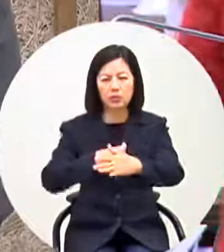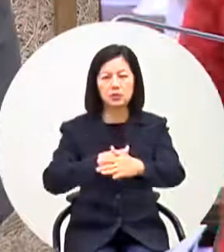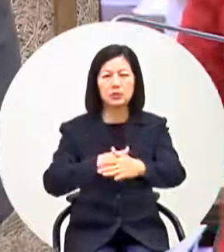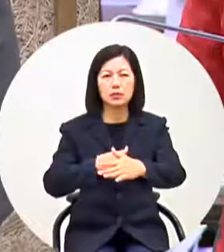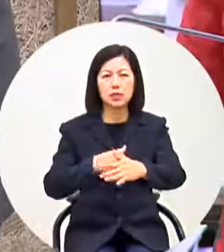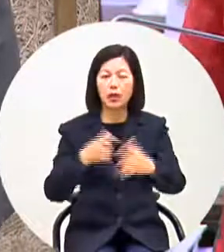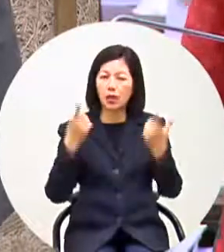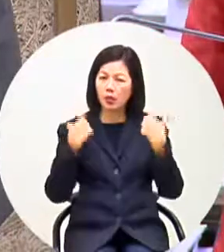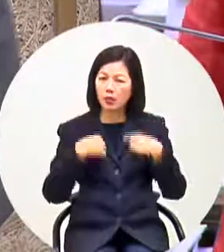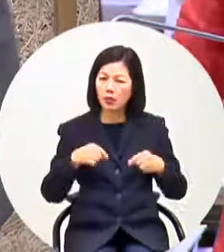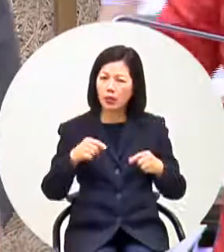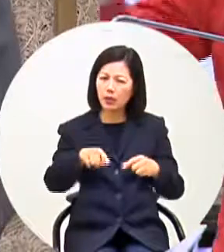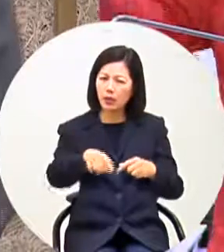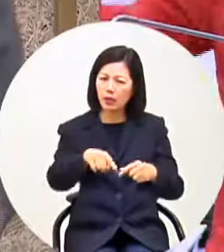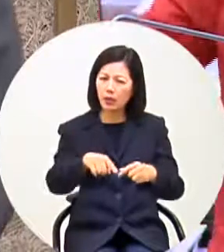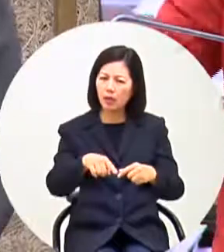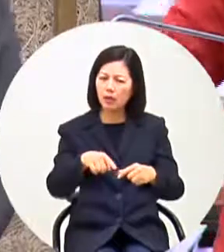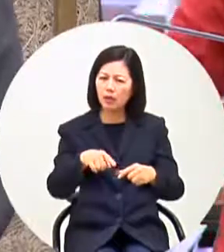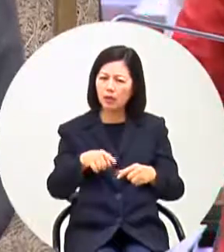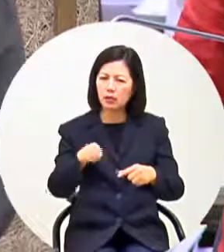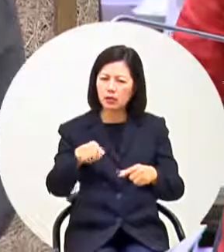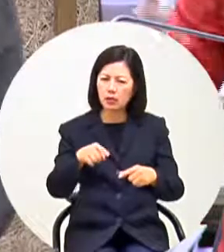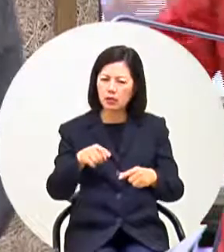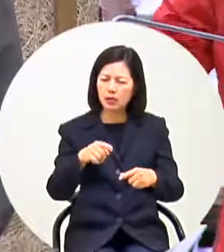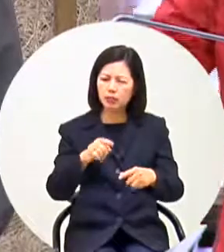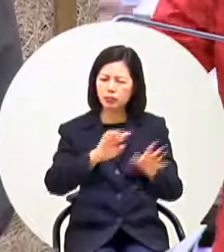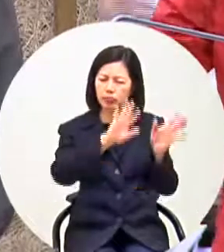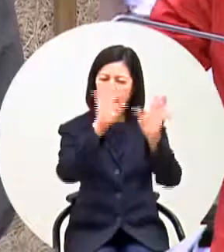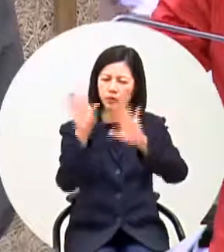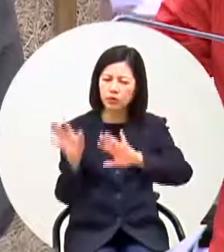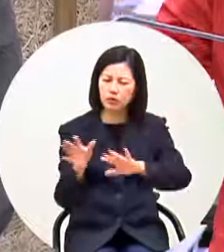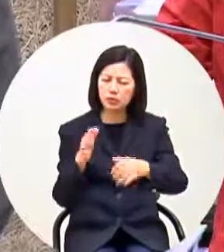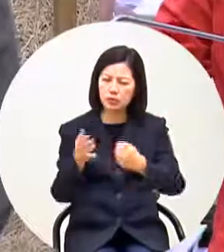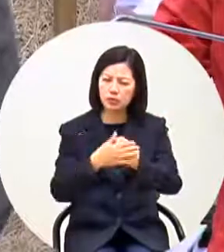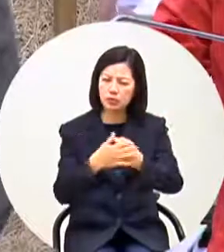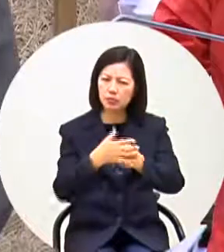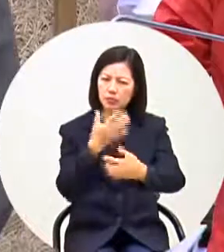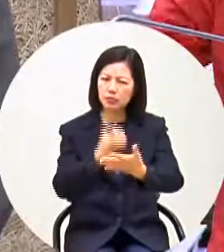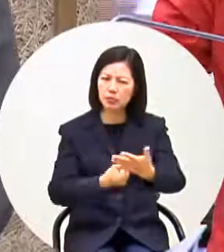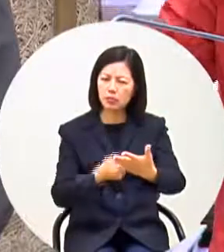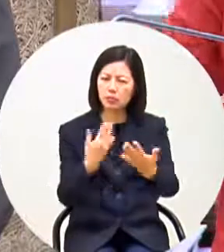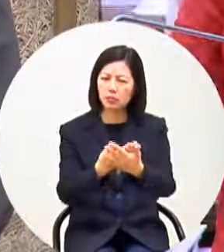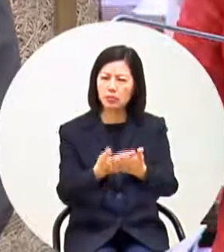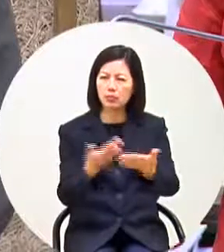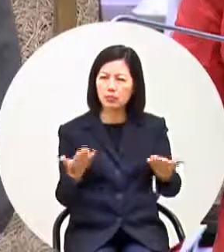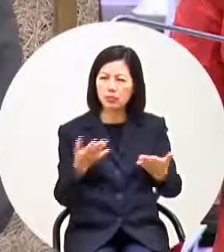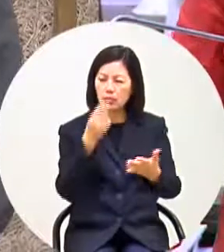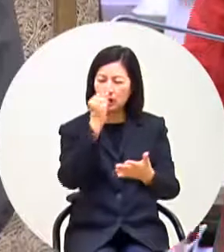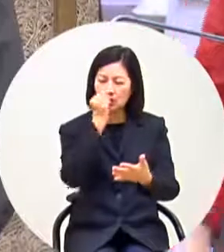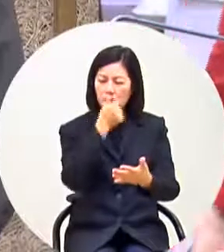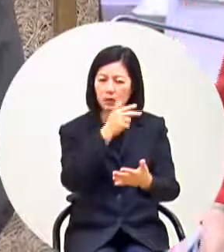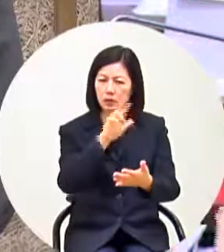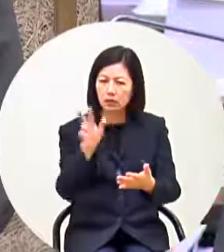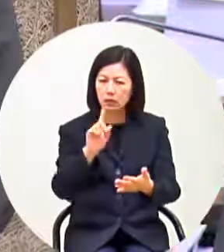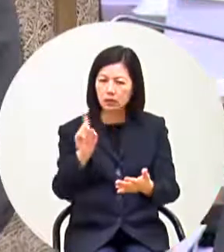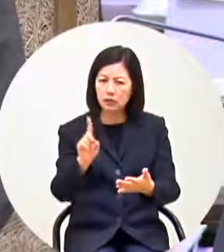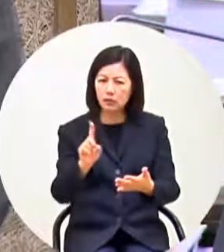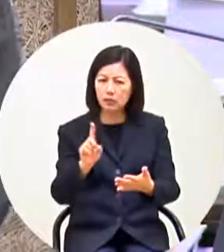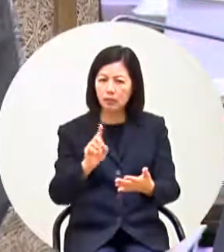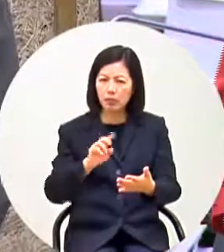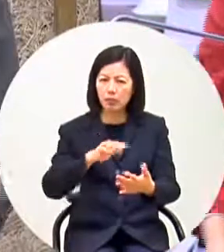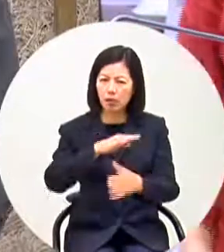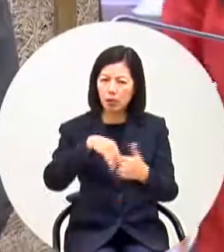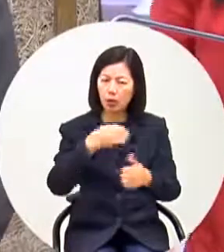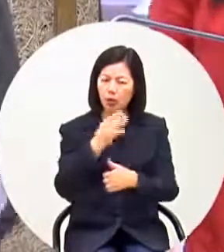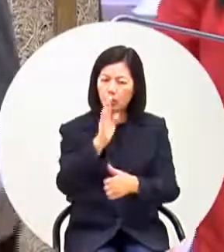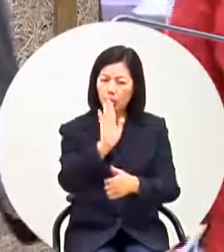如何来保留，如何保存这个眷村特有独有的一个在地？